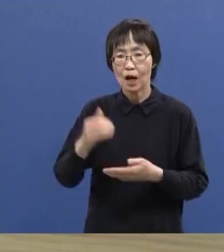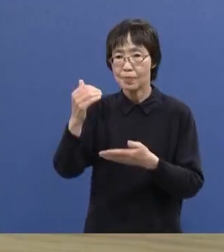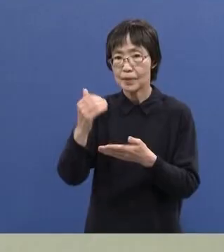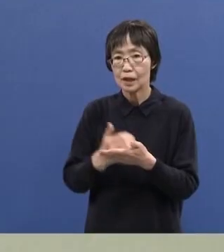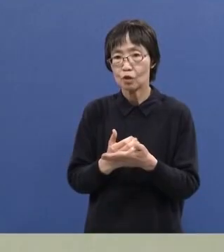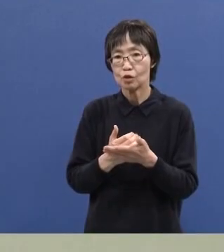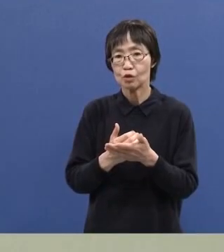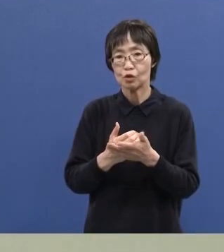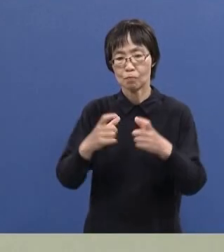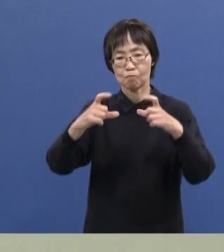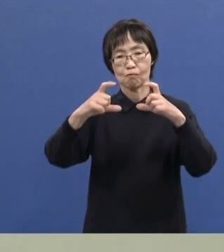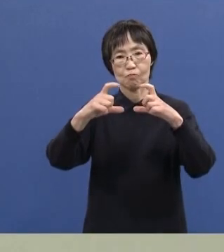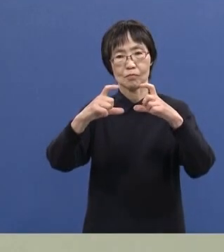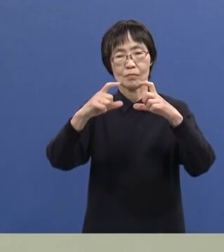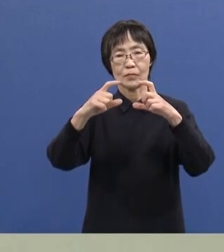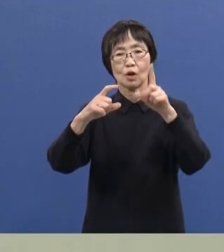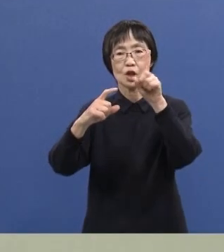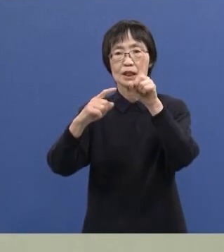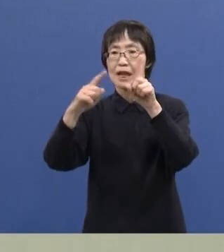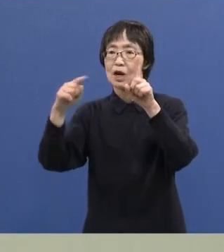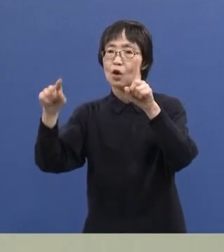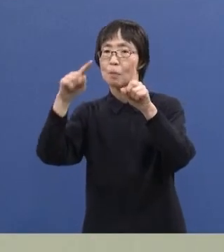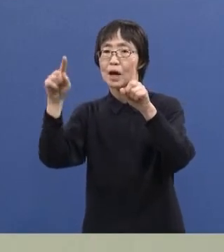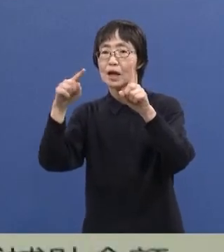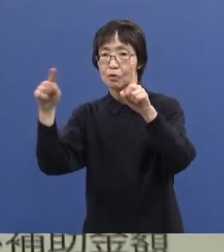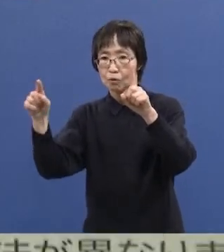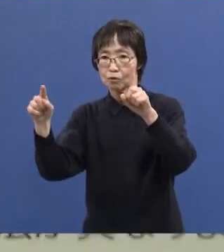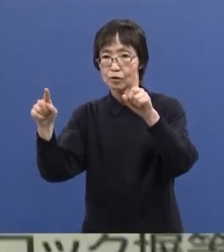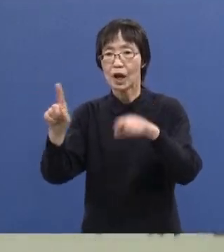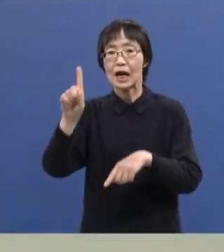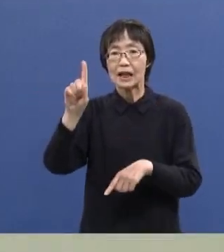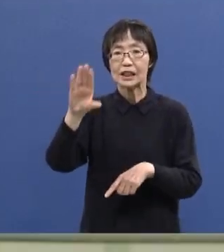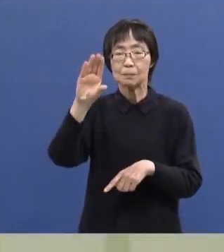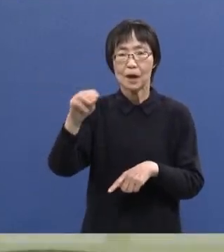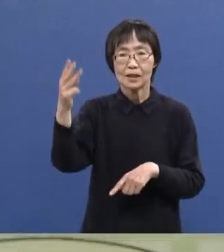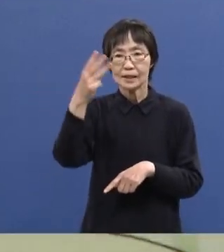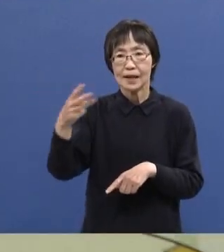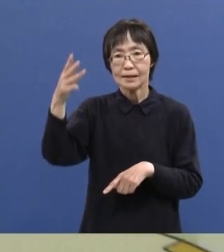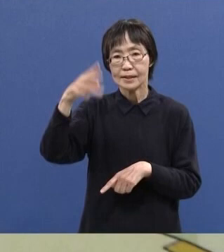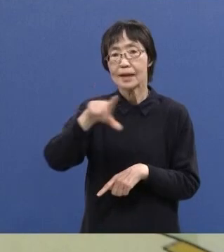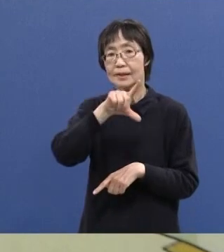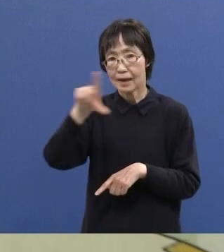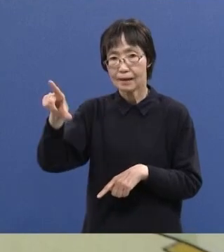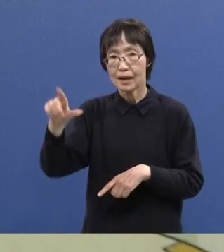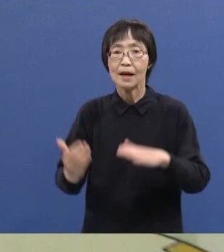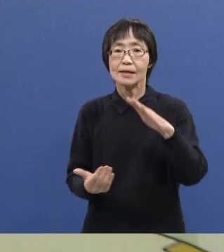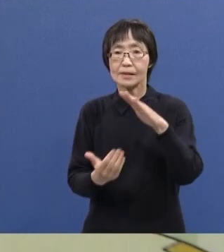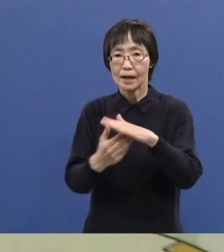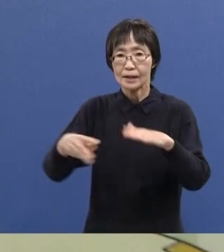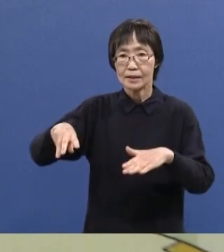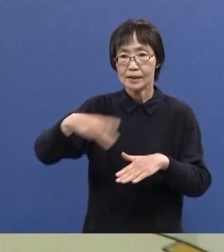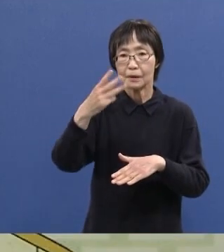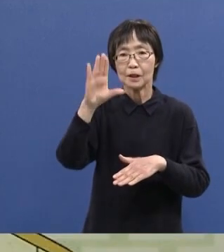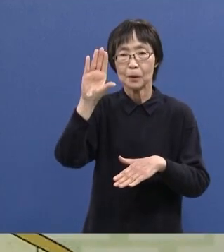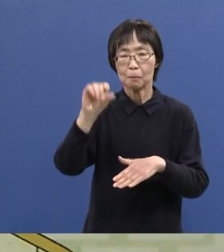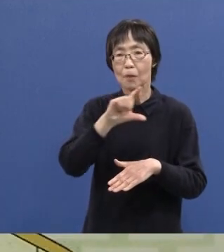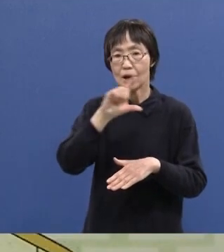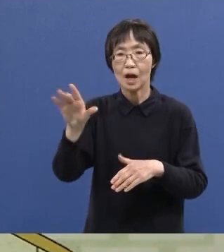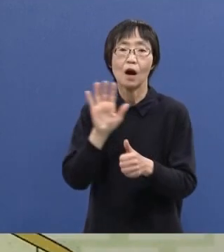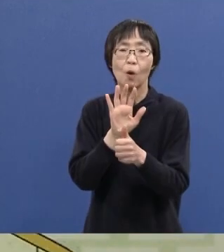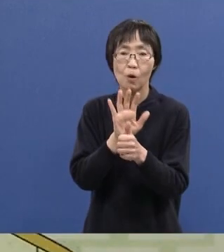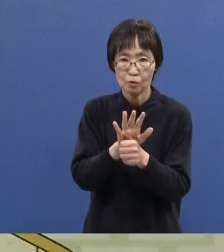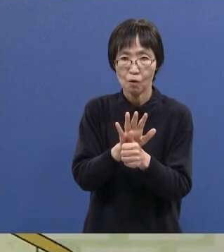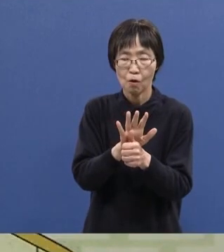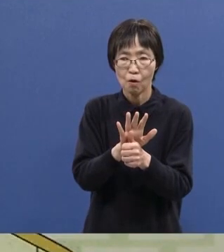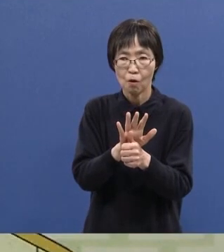積1平方メートルあたり1万3000円で最大300万円を補助します。他市と